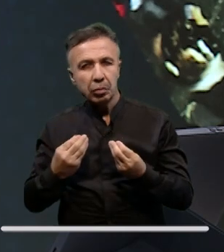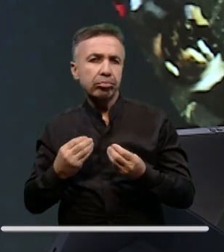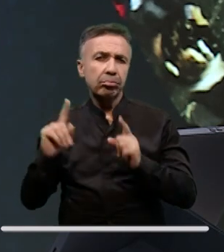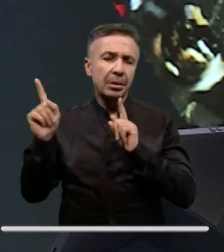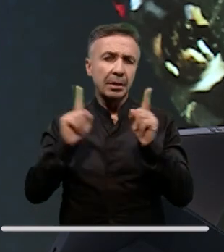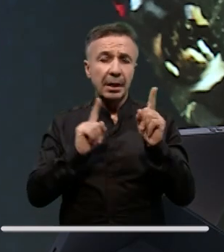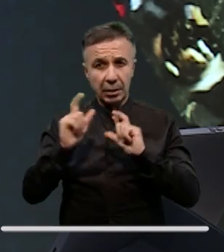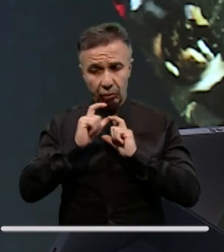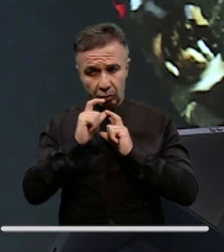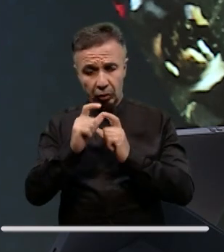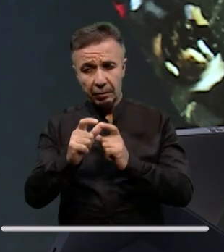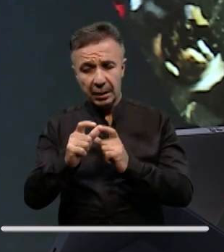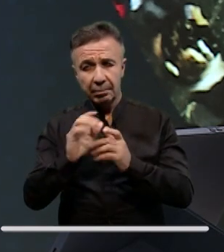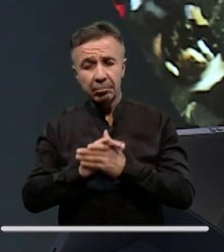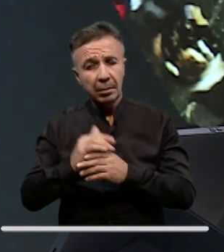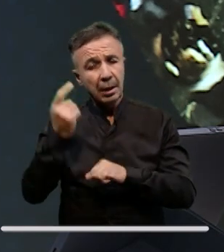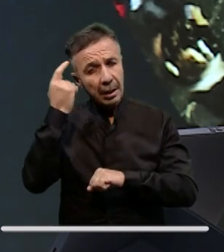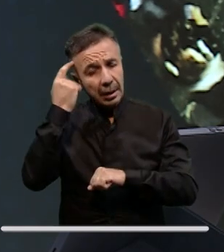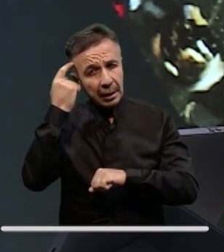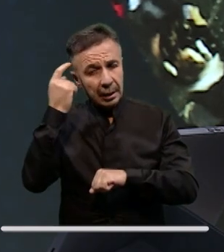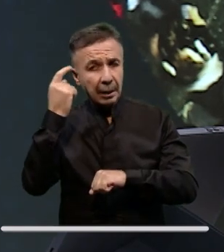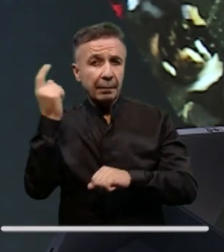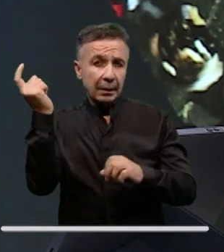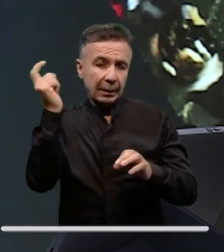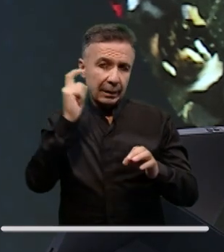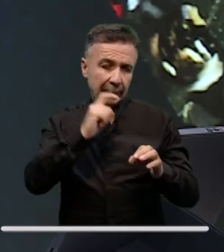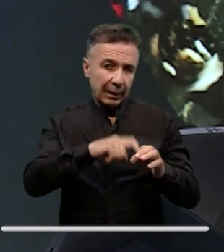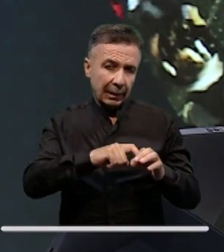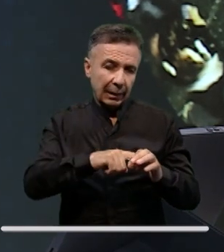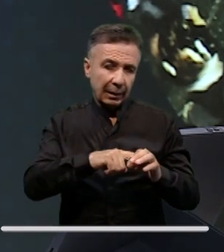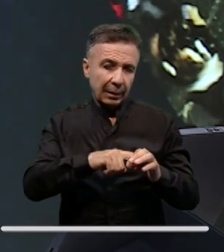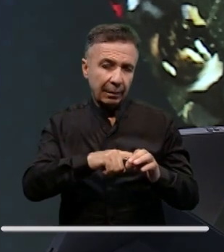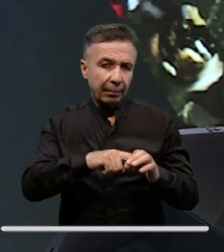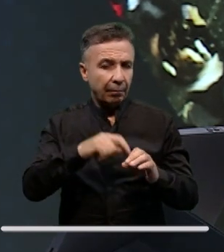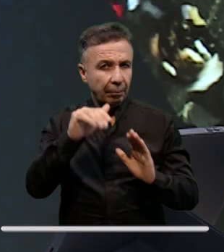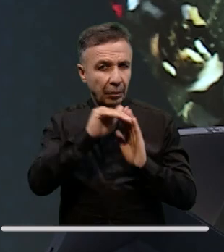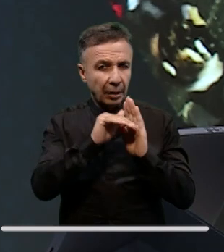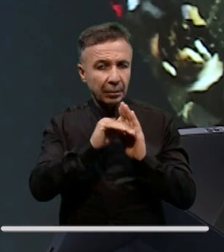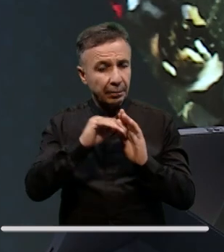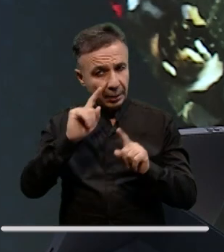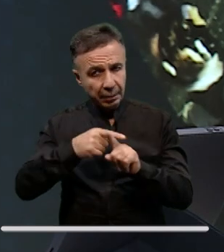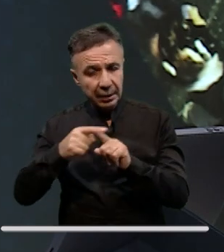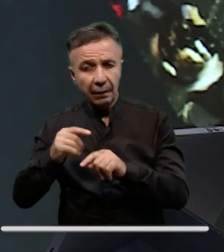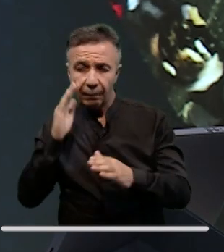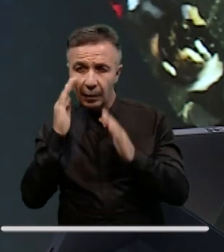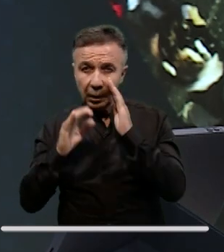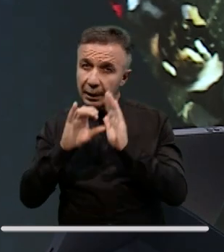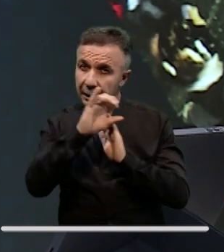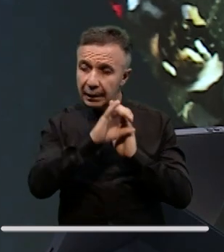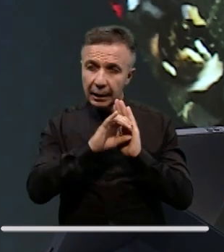den soru sormak Aklına takılan bilgileri bizimle paylaşmak ve teyit etmek isteyen izleyicilerimiz Facebook ve Instagram